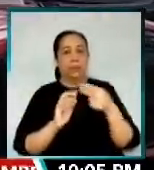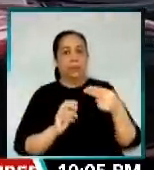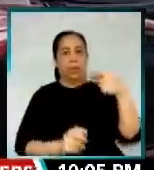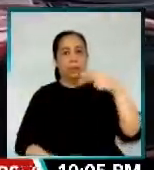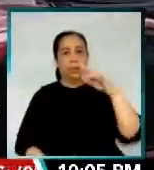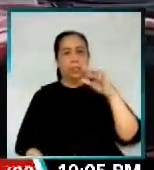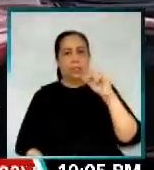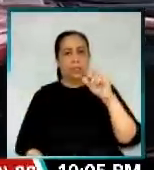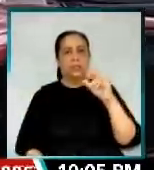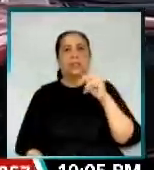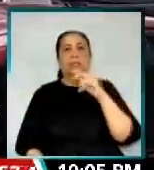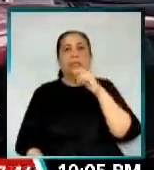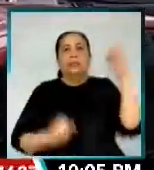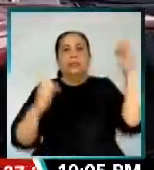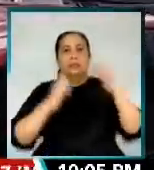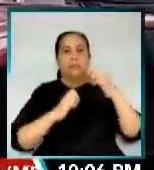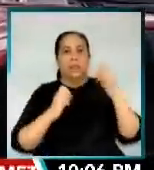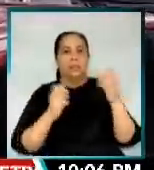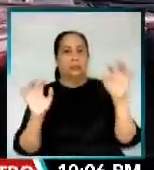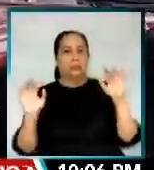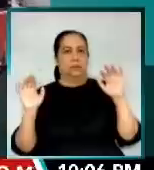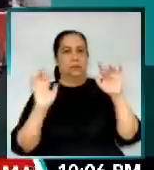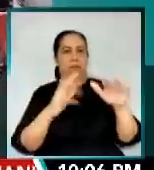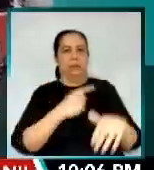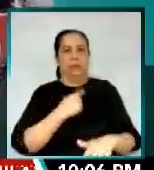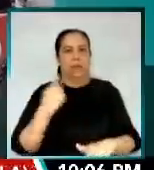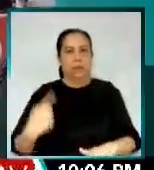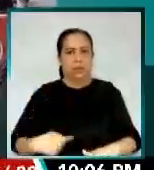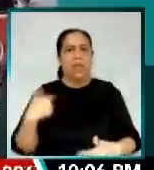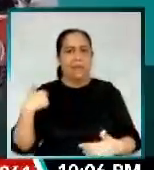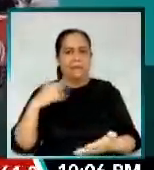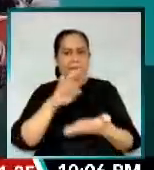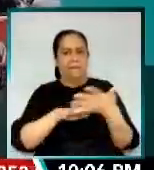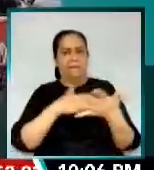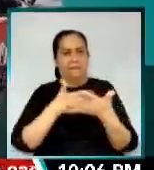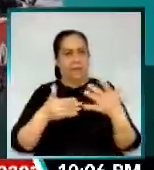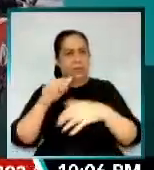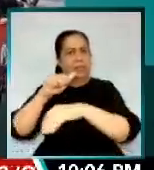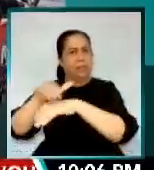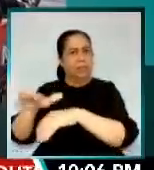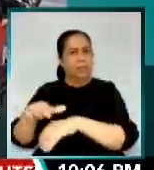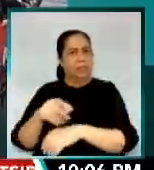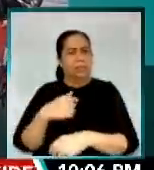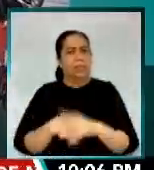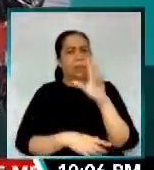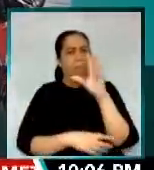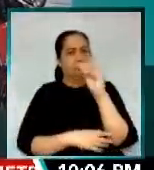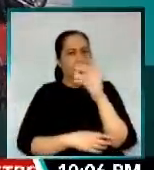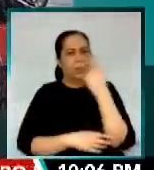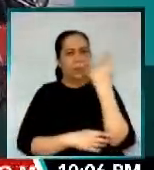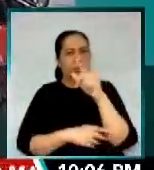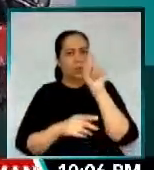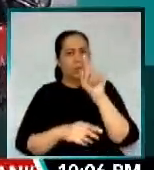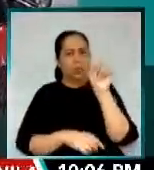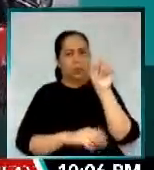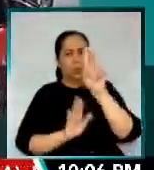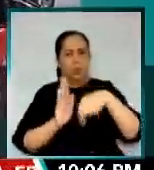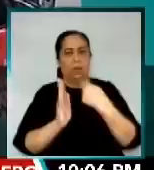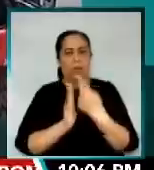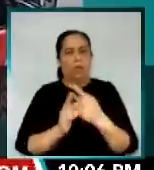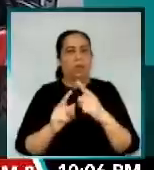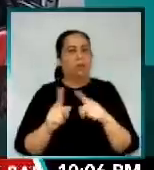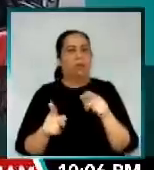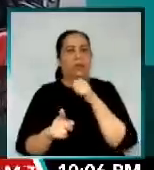ang pagdagsa ng mga Chinese. May schedule naman daw silang ibinigay, tig 50 tao lamang kada oras. Pero hindi raw yan